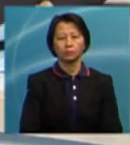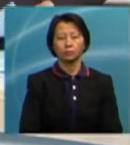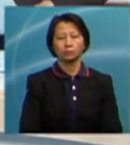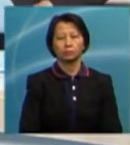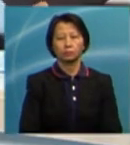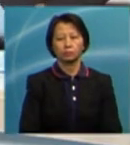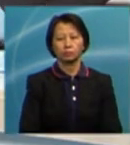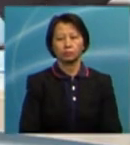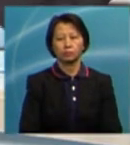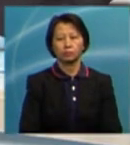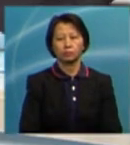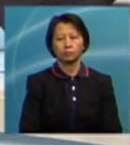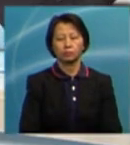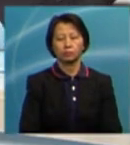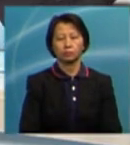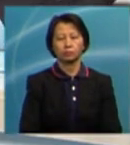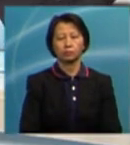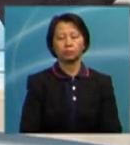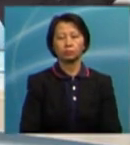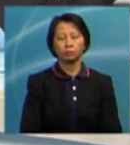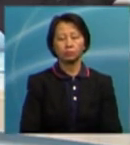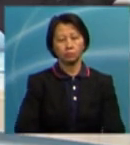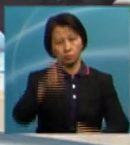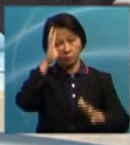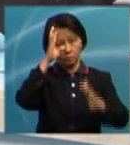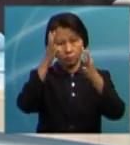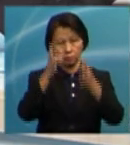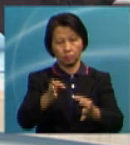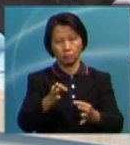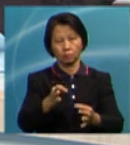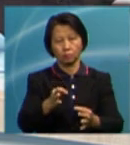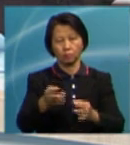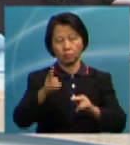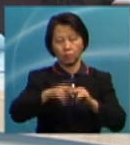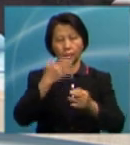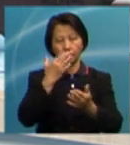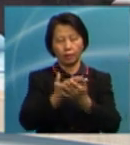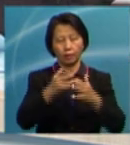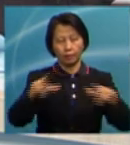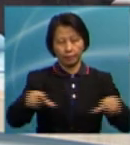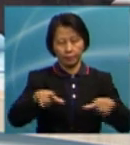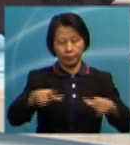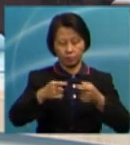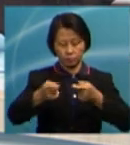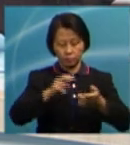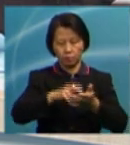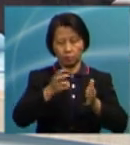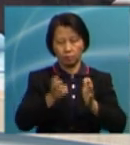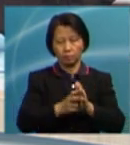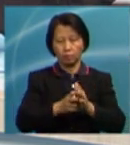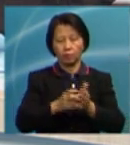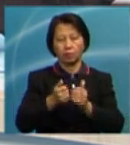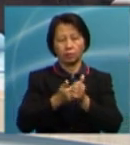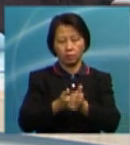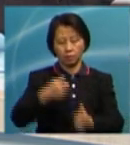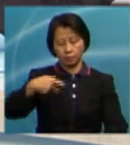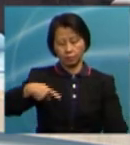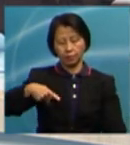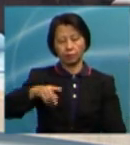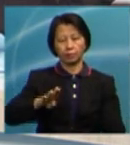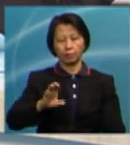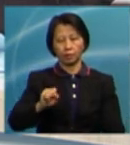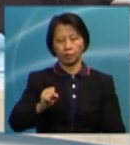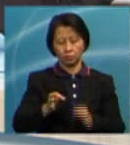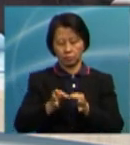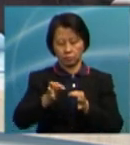www.malaysiaairlines.com ke perkembangan lain keputusan kajian penambahbaikan pelaksanaan pentafsiran berasaskan sekolah PBS